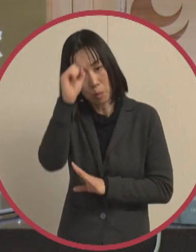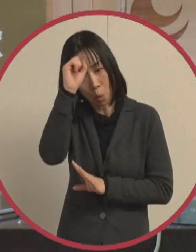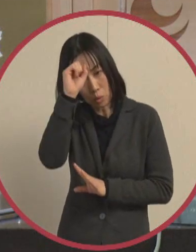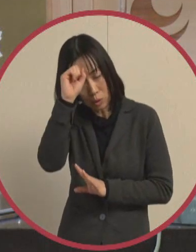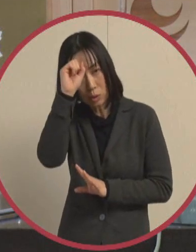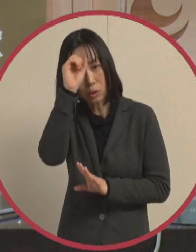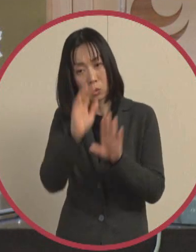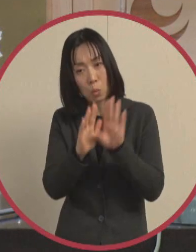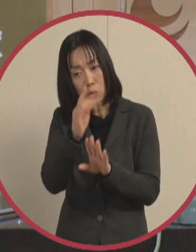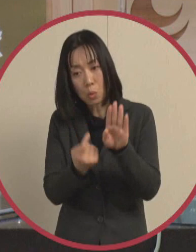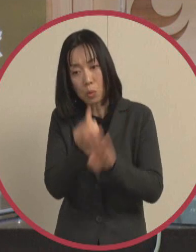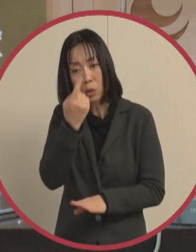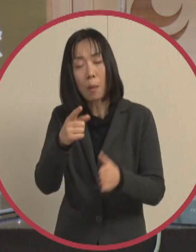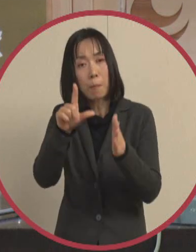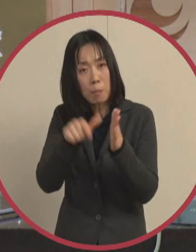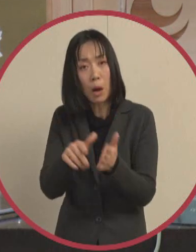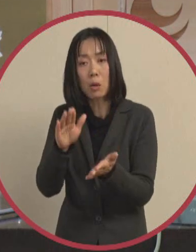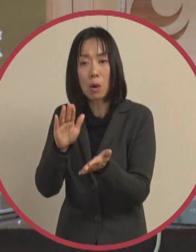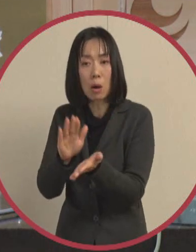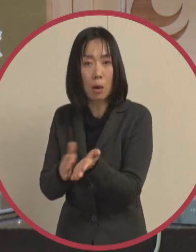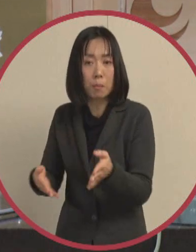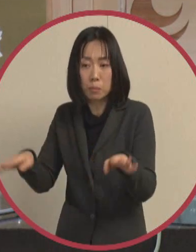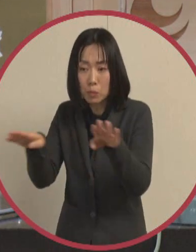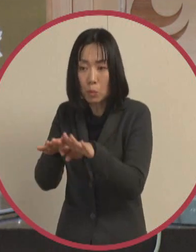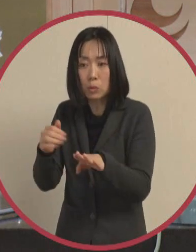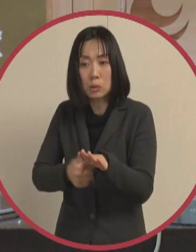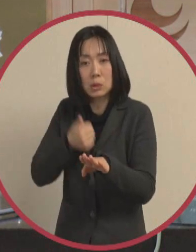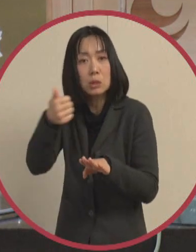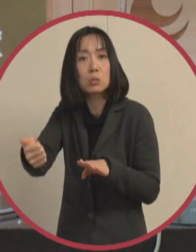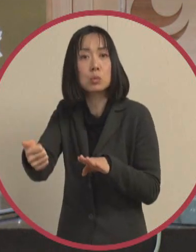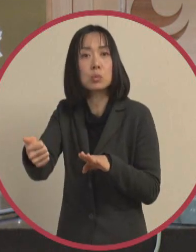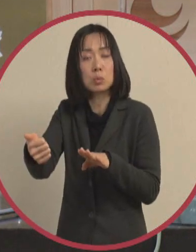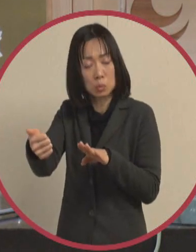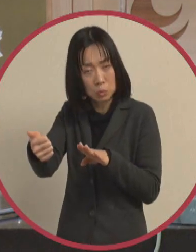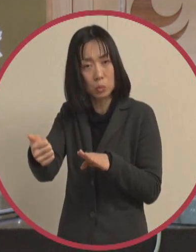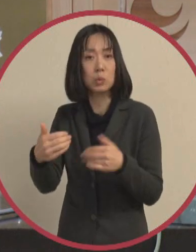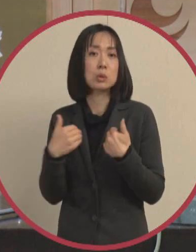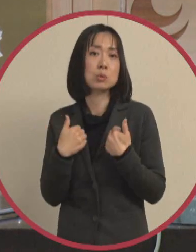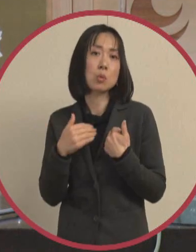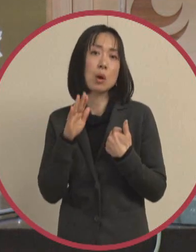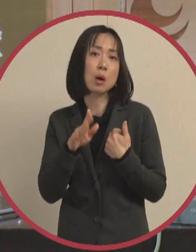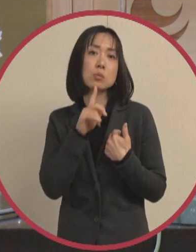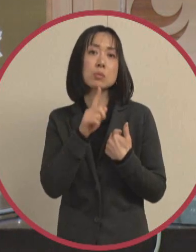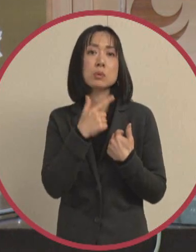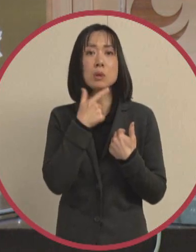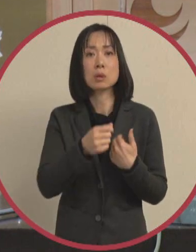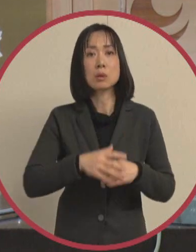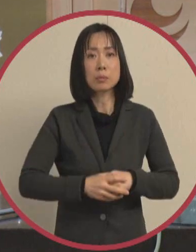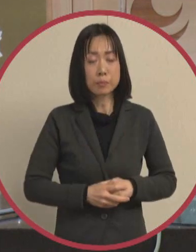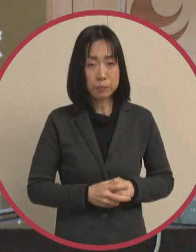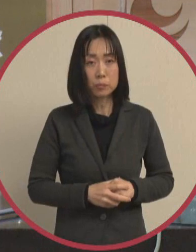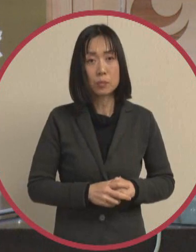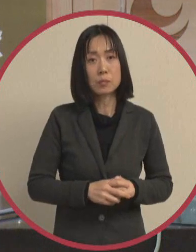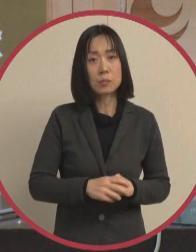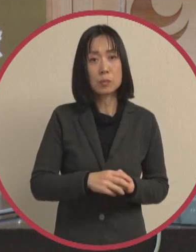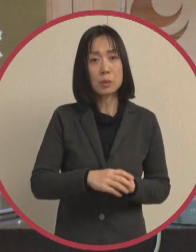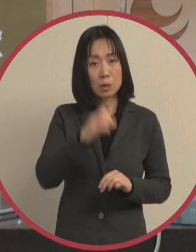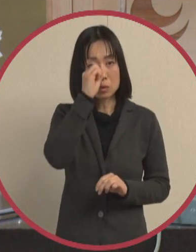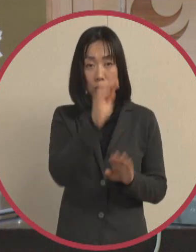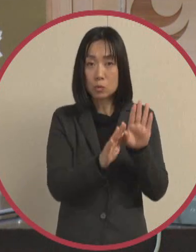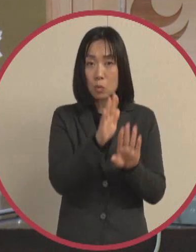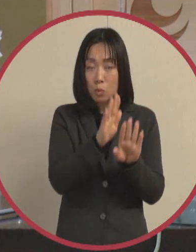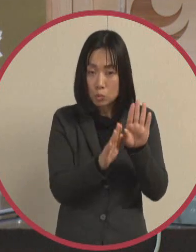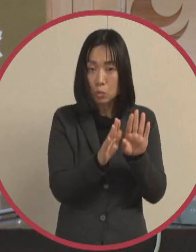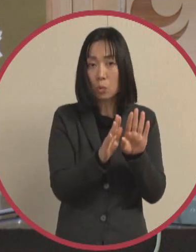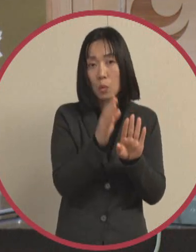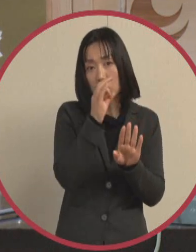をお伝えしていきたいというふうに思います。それから無症状の感染者も含めて感染された